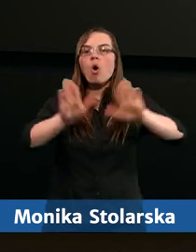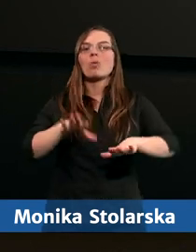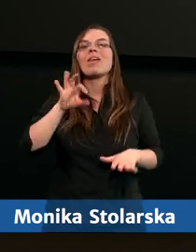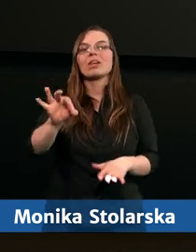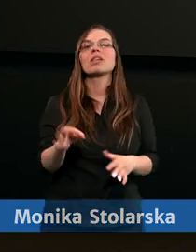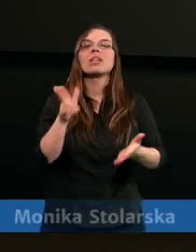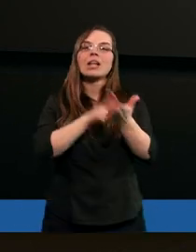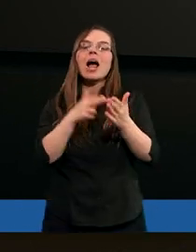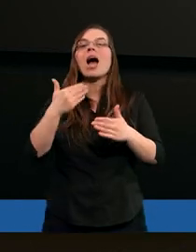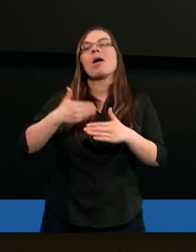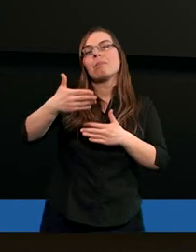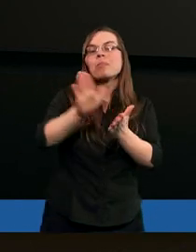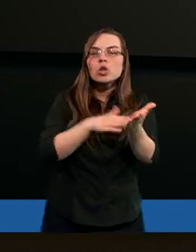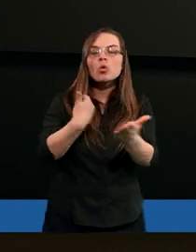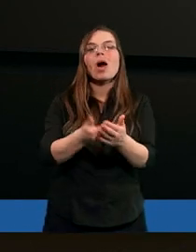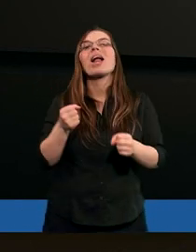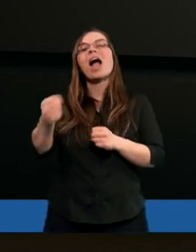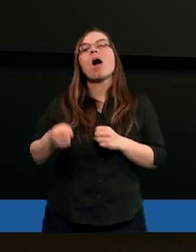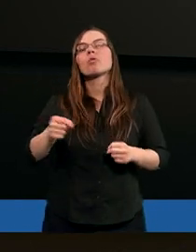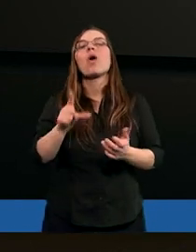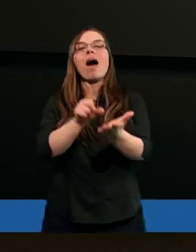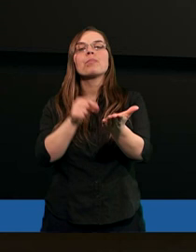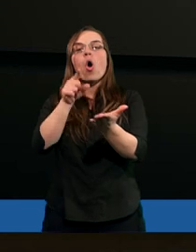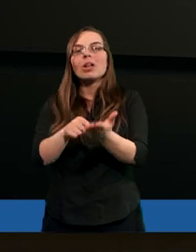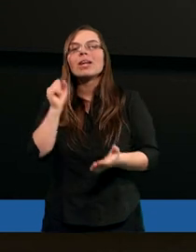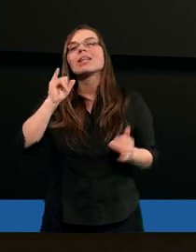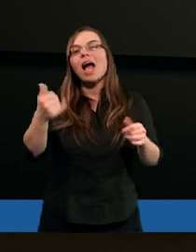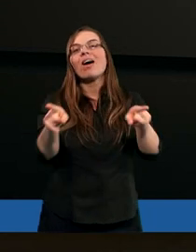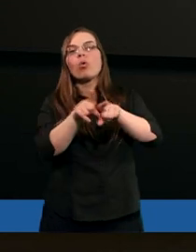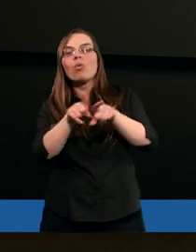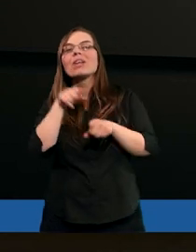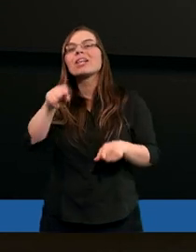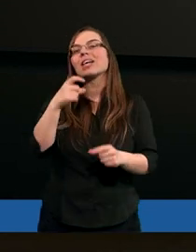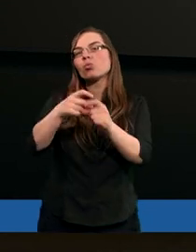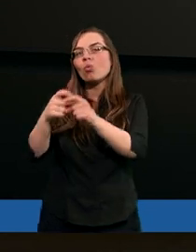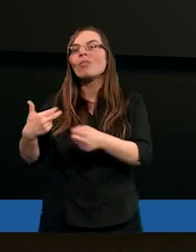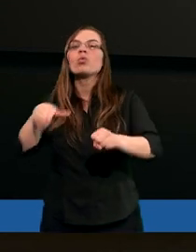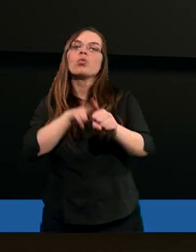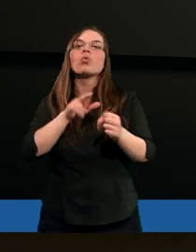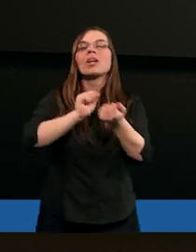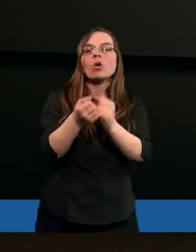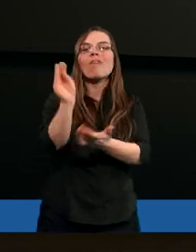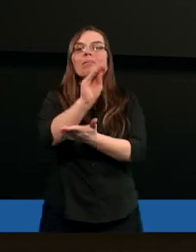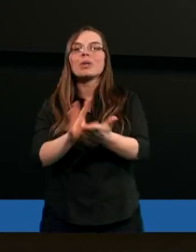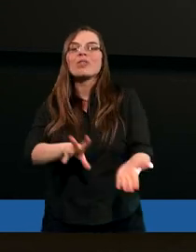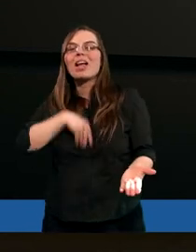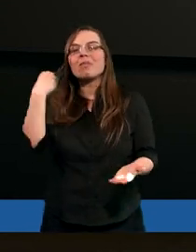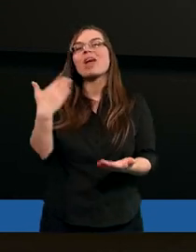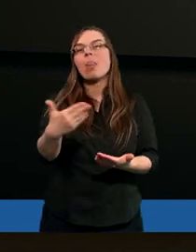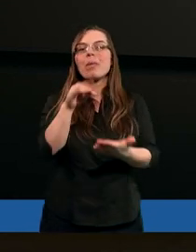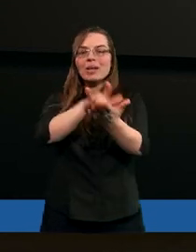przykładzie apostoła Piotra, jak również tych słów, które są w Piśmie